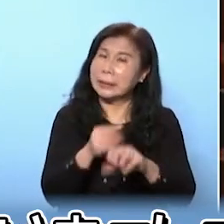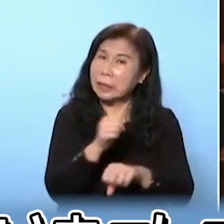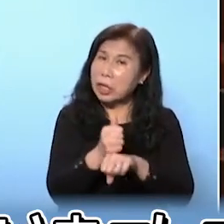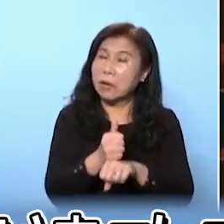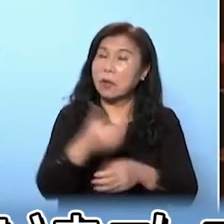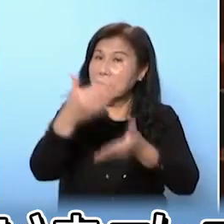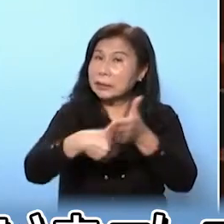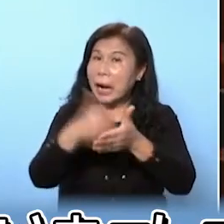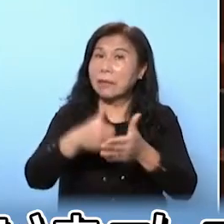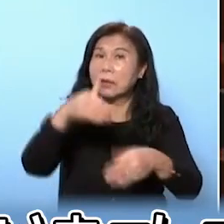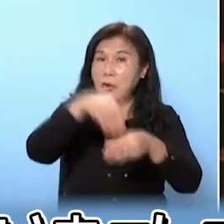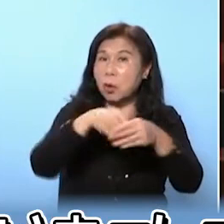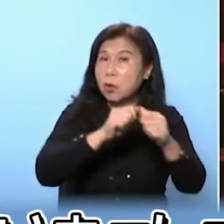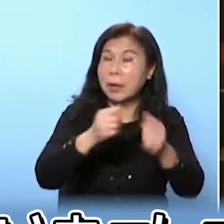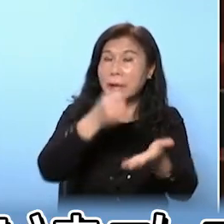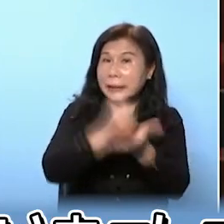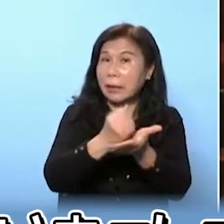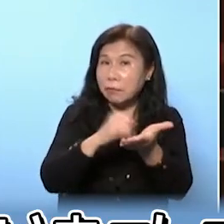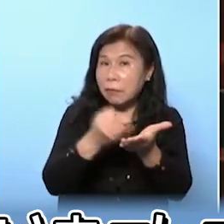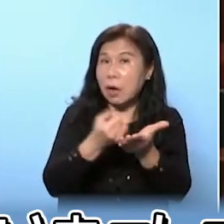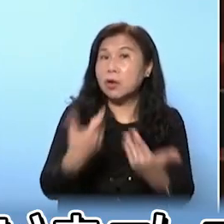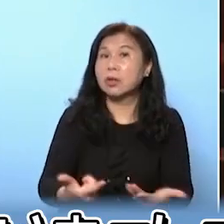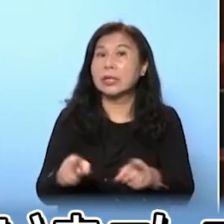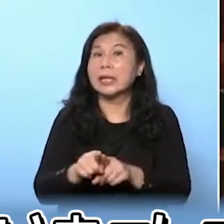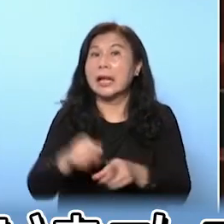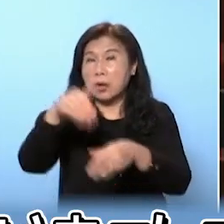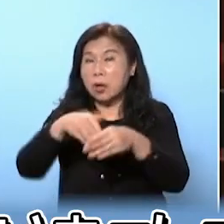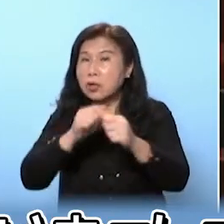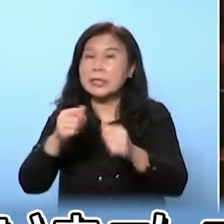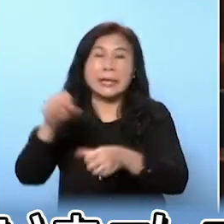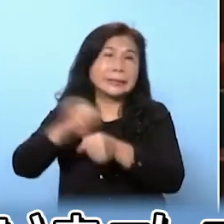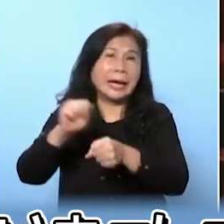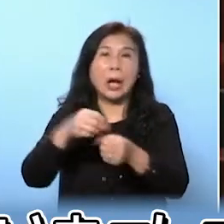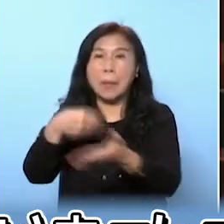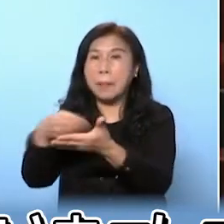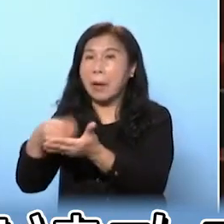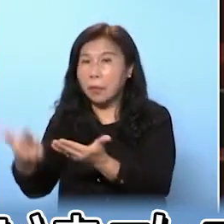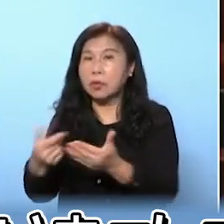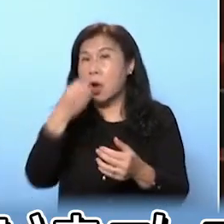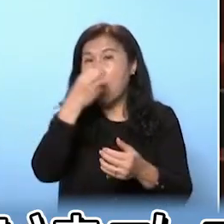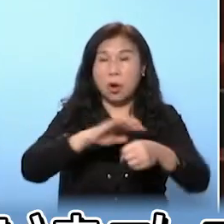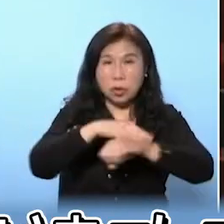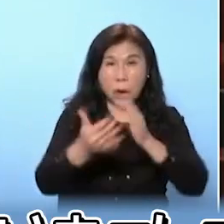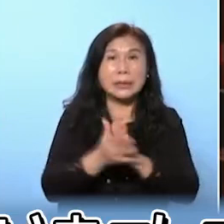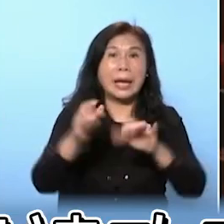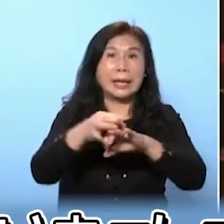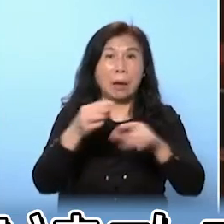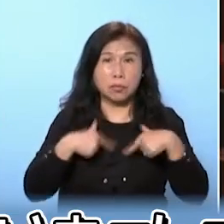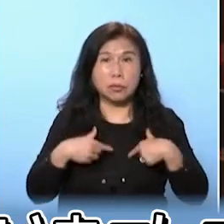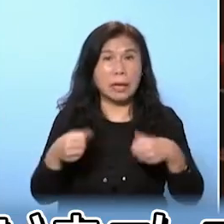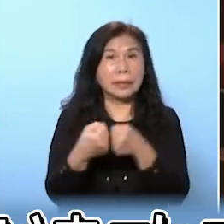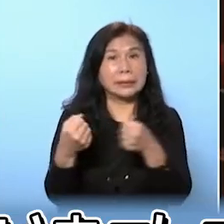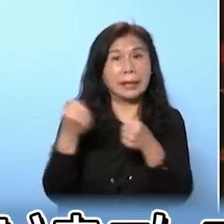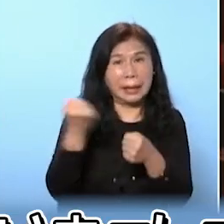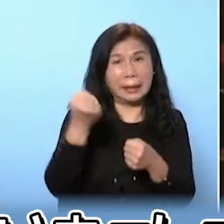下调股票印花税的，以刺激股票市场交投，以提升香港作为国际金融中心的竞